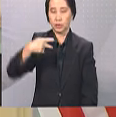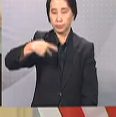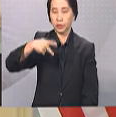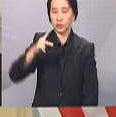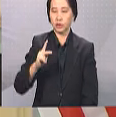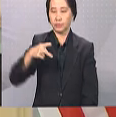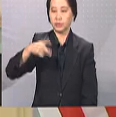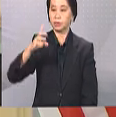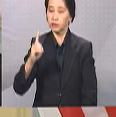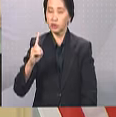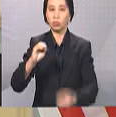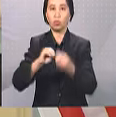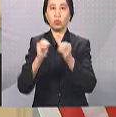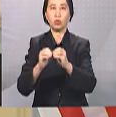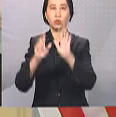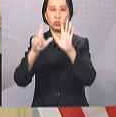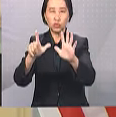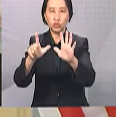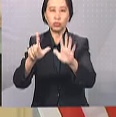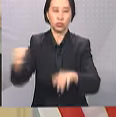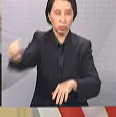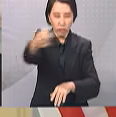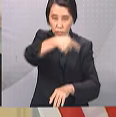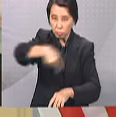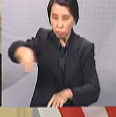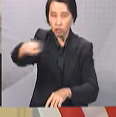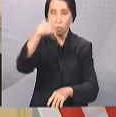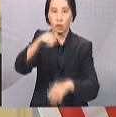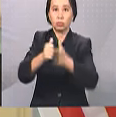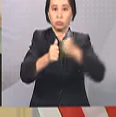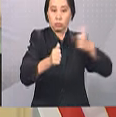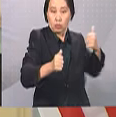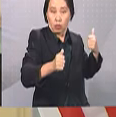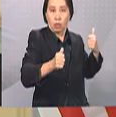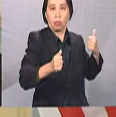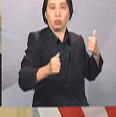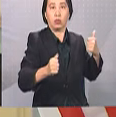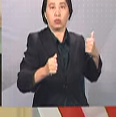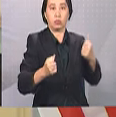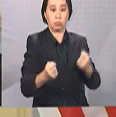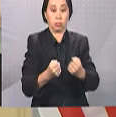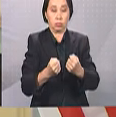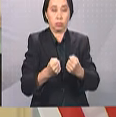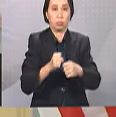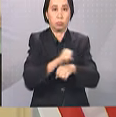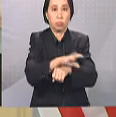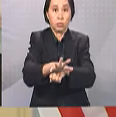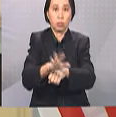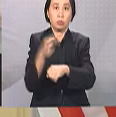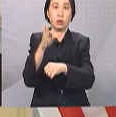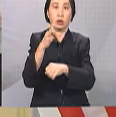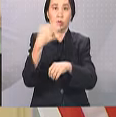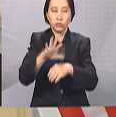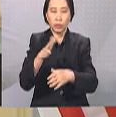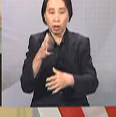kita laksanakan bagi membendung jangkitan COVID-19 setelah kita mengambil